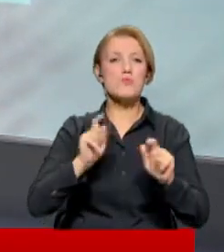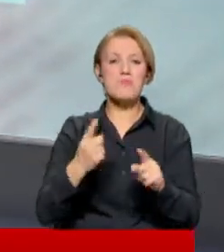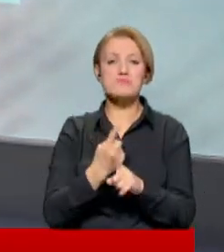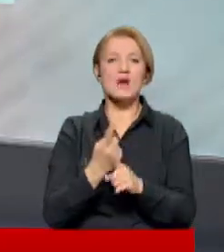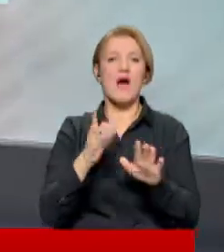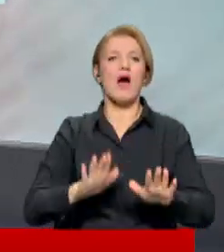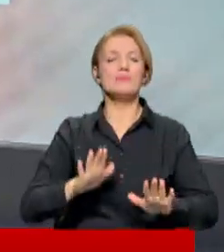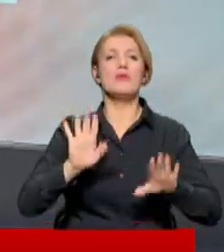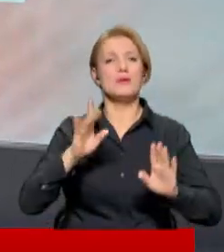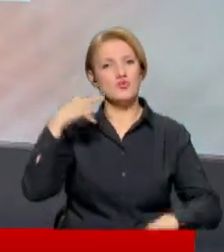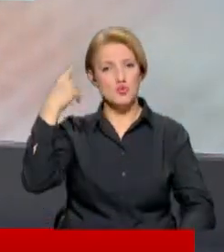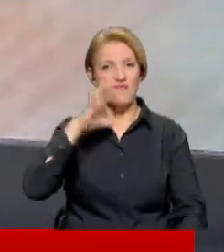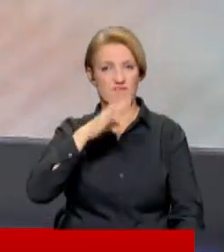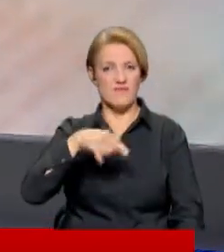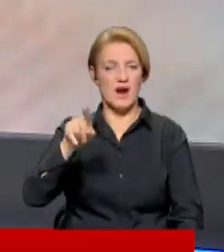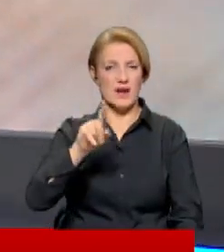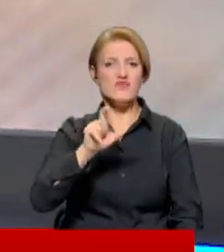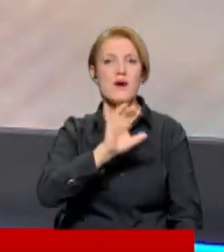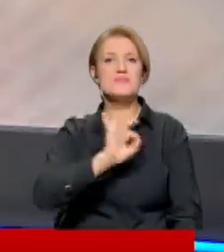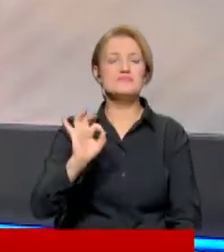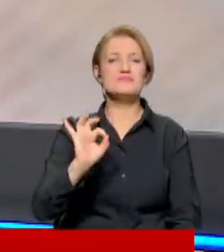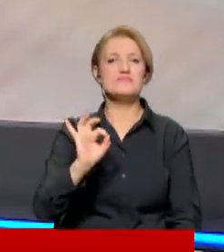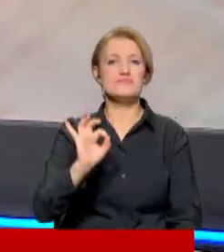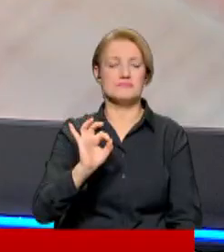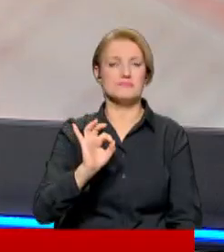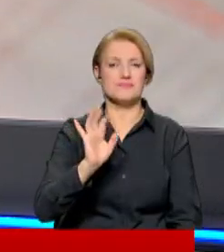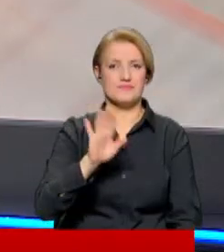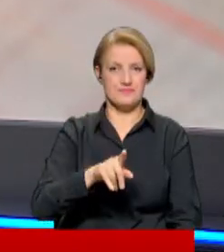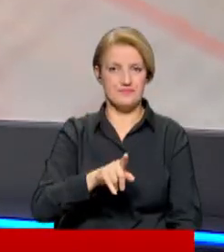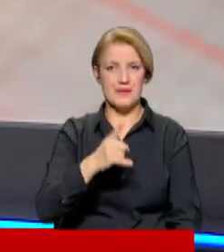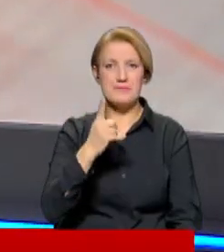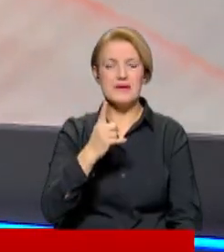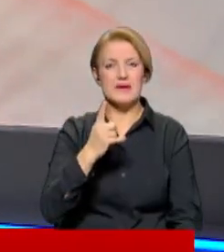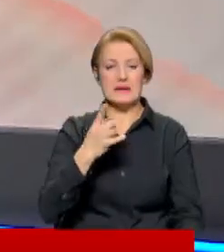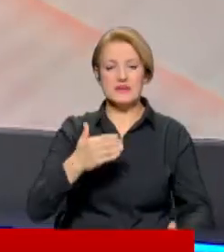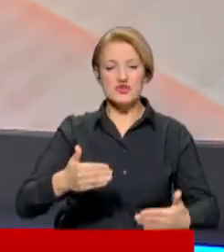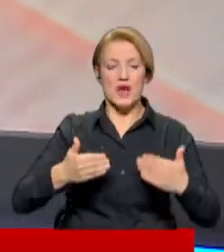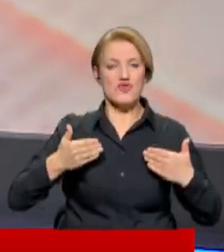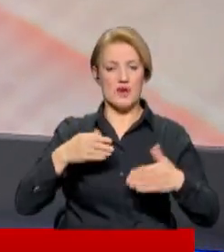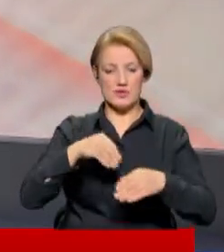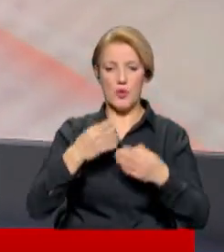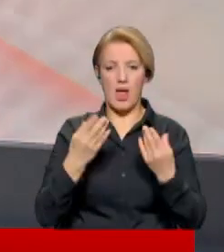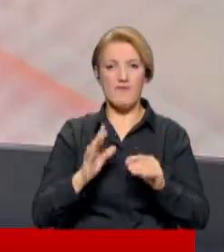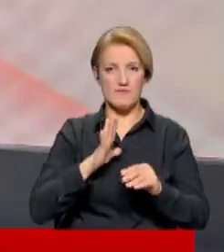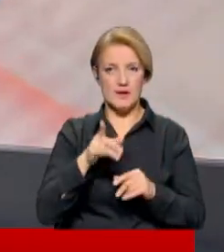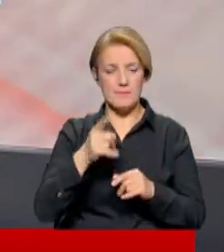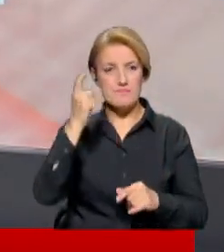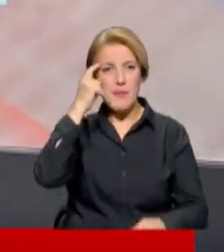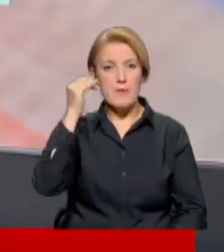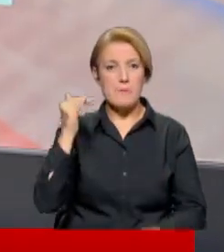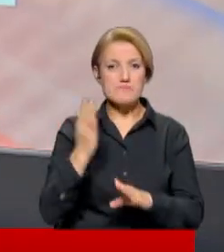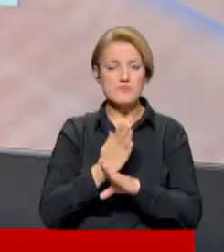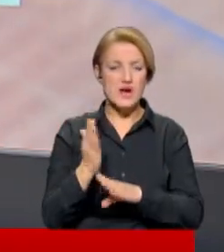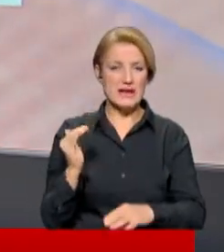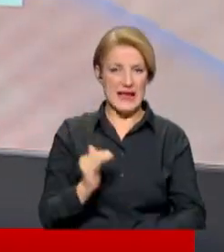kaldı ki diye düşünenler vardır cevapsız bırakmış olabilirler Bir çekinci içinde olanlar vardır başıma bir şey